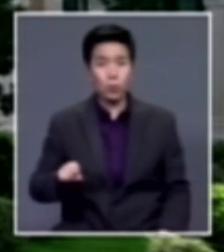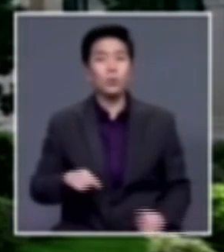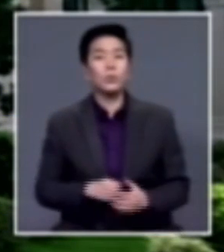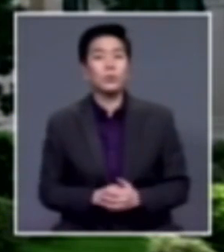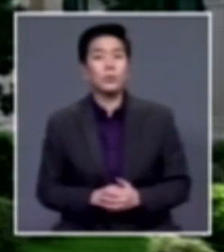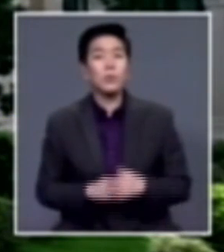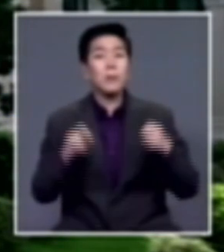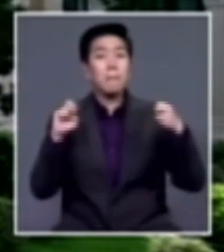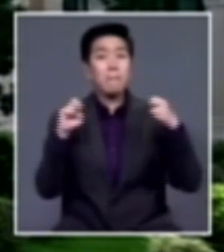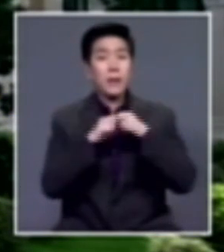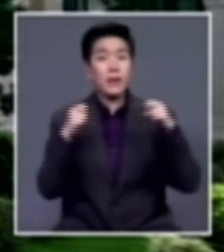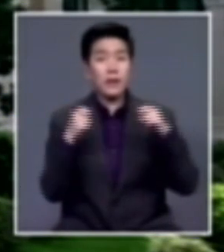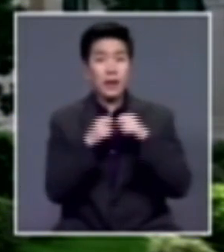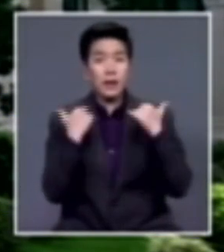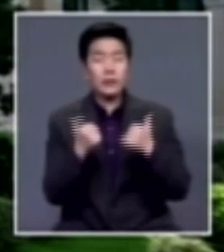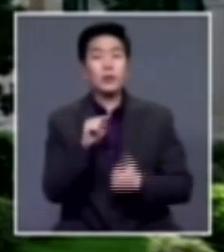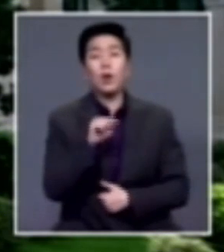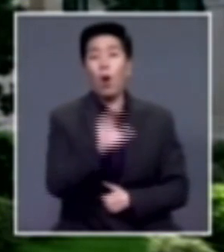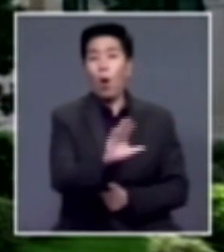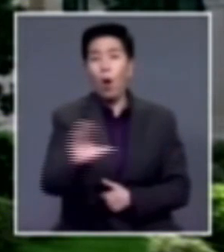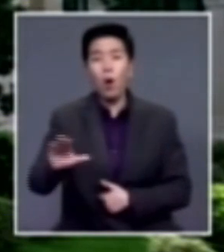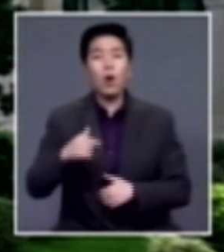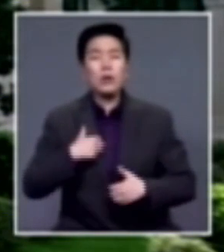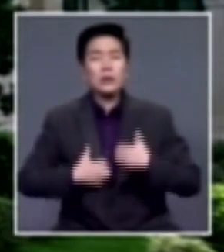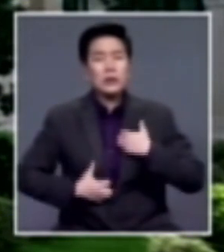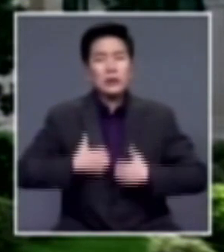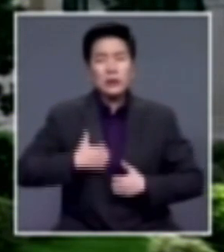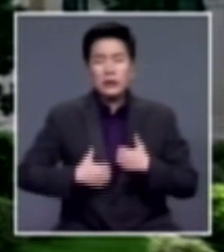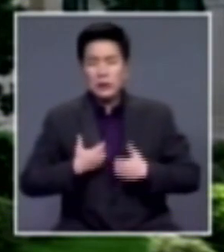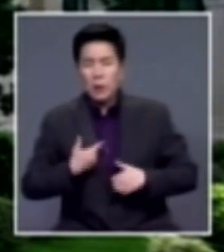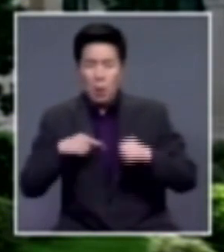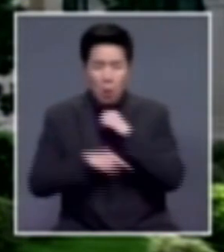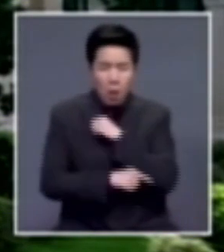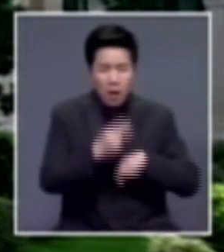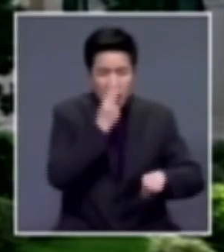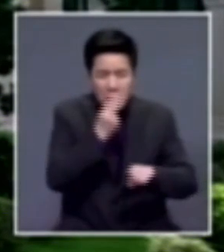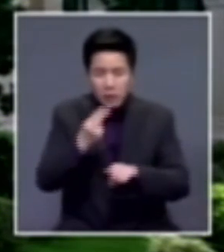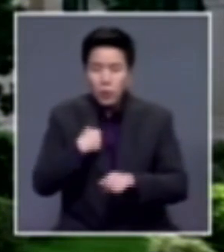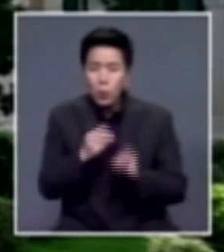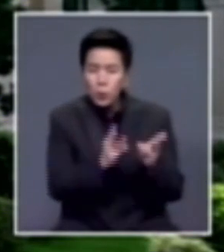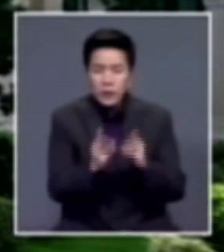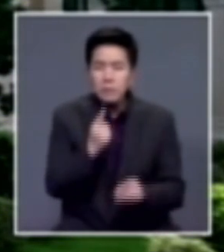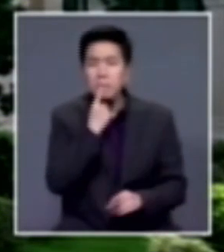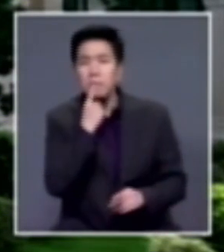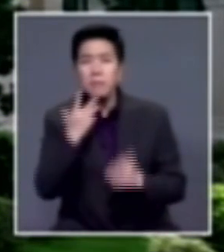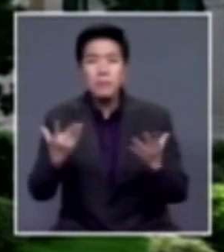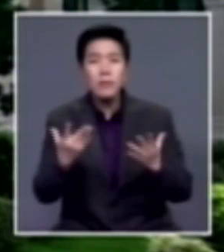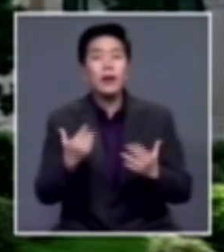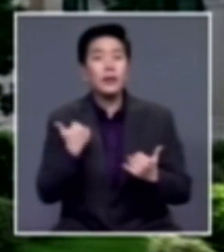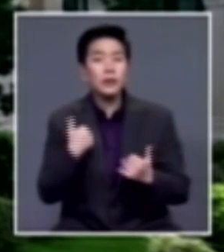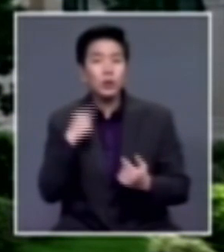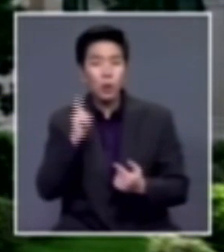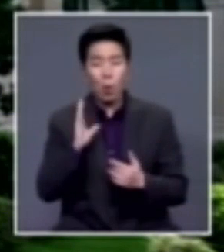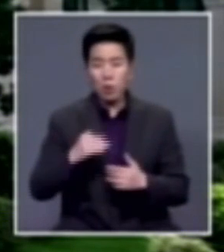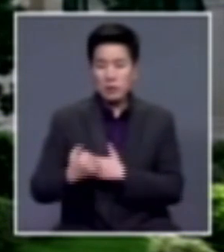าในเรื่องเหล่านี้นะไม่ว่าจะเป็นความเดือดร้อนหรือเรื่องการทุจริตถ้าไม่มีช่องทางที่ผมกล่าวมาพี่น้องก็ต้องไปหันไปพึ่ง